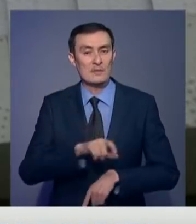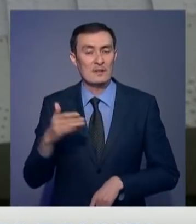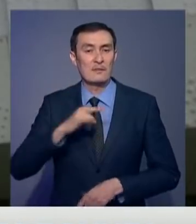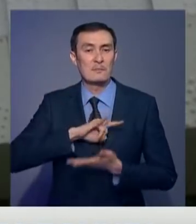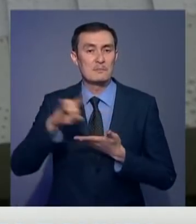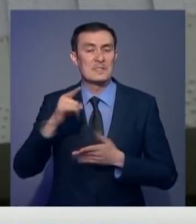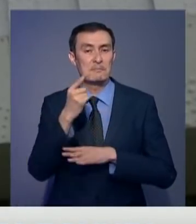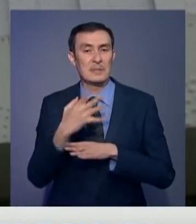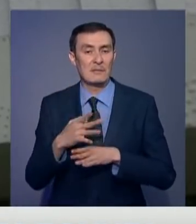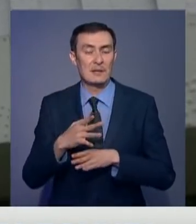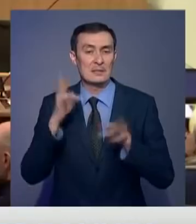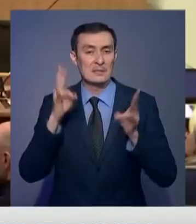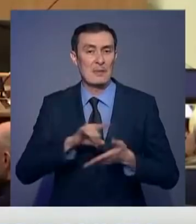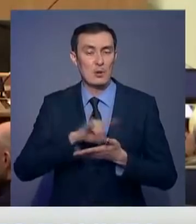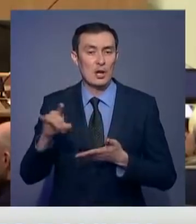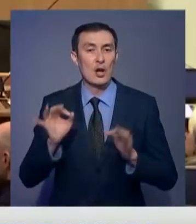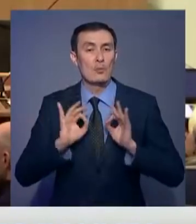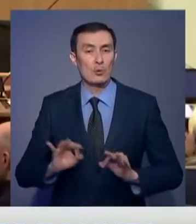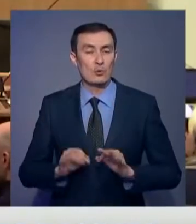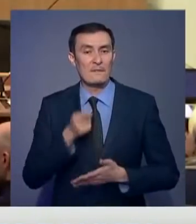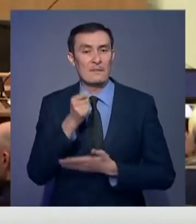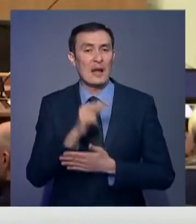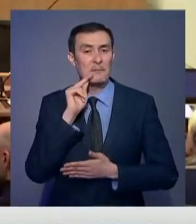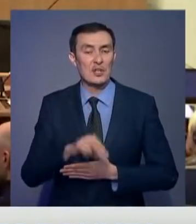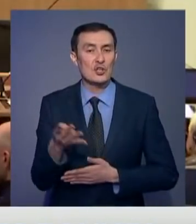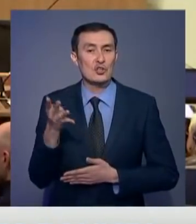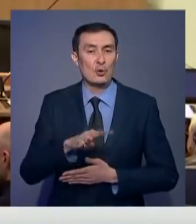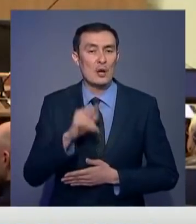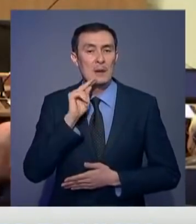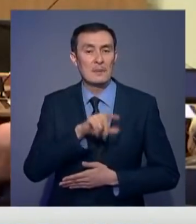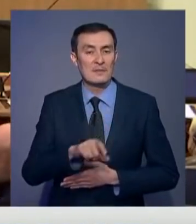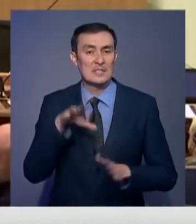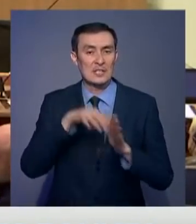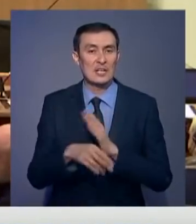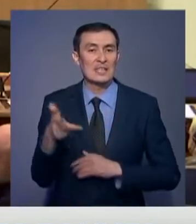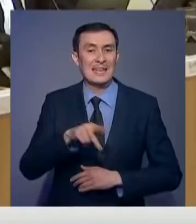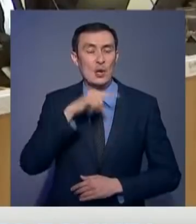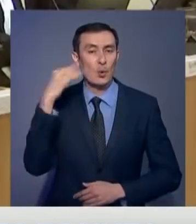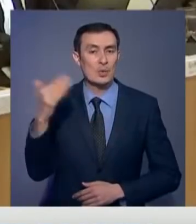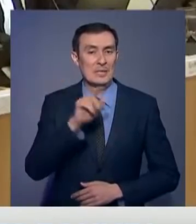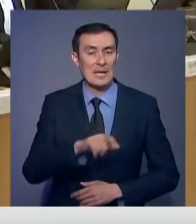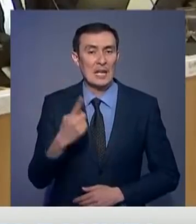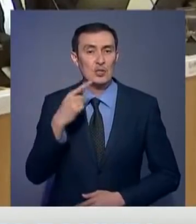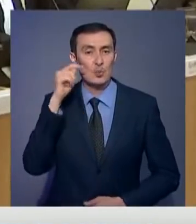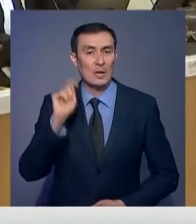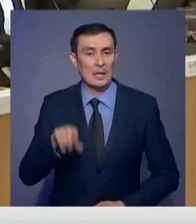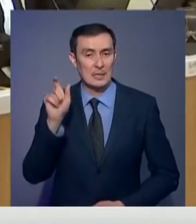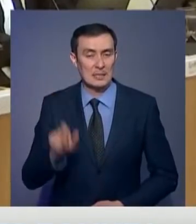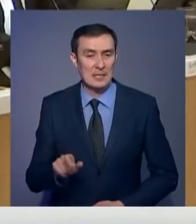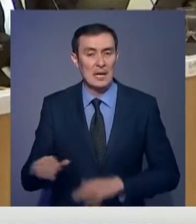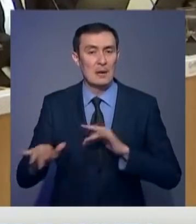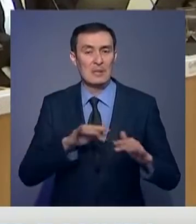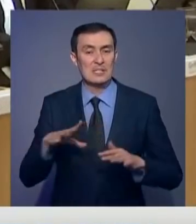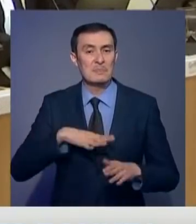родственника пассажиров сбитого самолета. Прокуратура выдвинула обвинение в отношении 4 подозреваемых. Среди них 3 россиянина, 1 украинец.